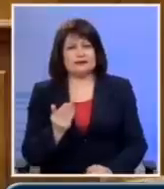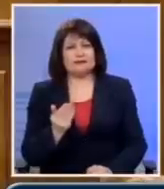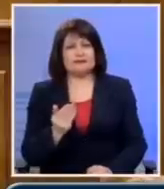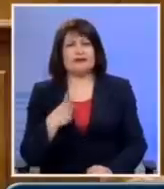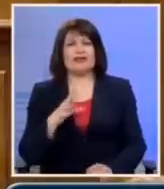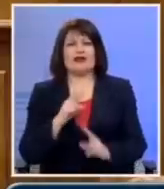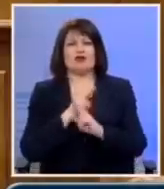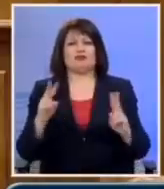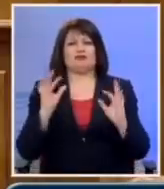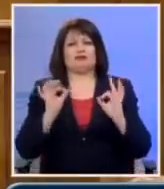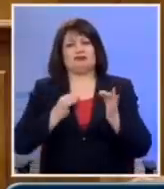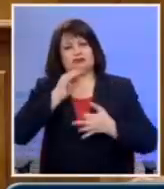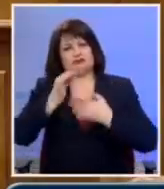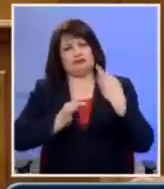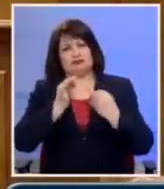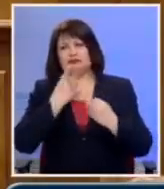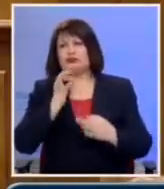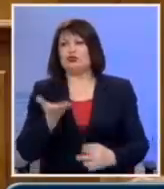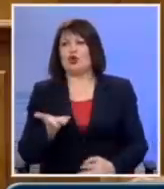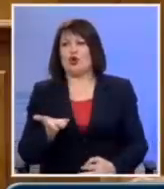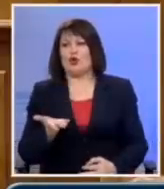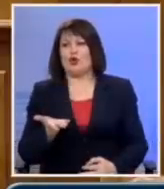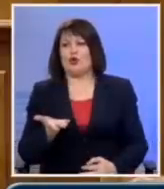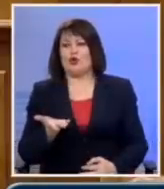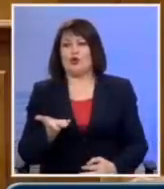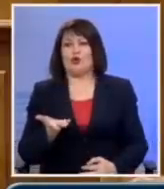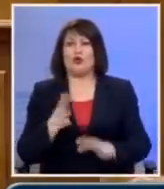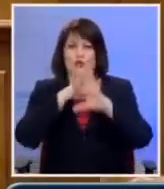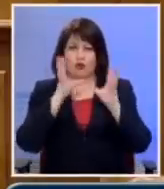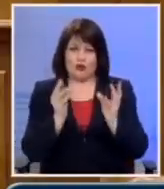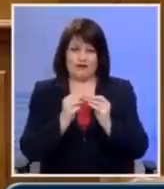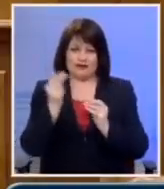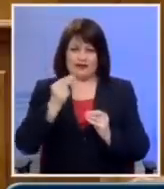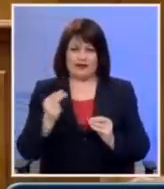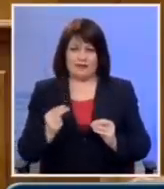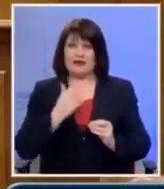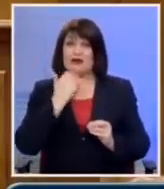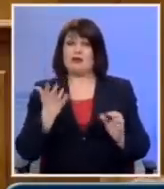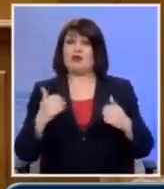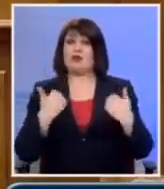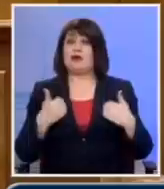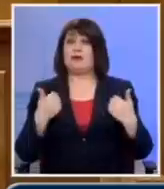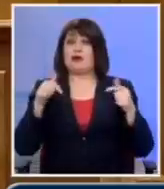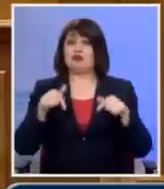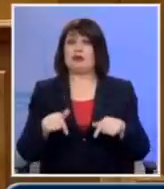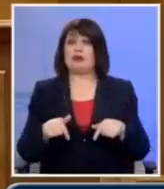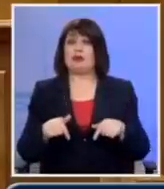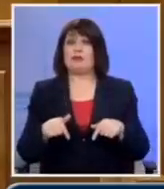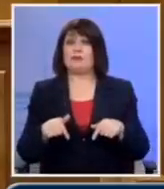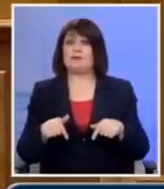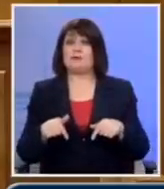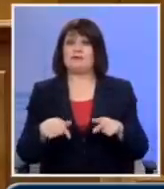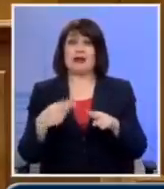θέλω να είμαι σαφής και συγκεκριμένος, διότι αυτά δεν είναι ζητήματα με τα οποία μπορεί κανείς να παίζει. Εδώ κρίνεται